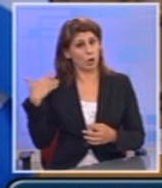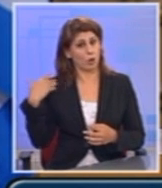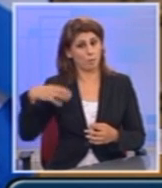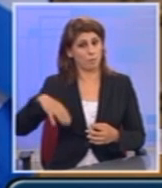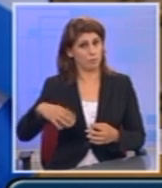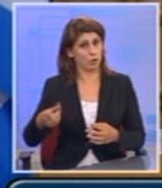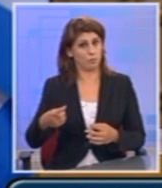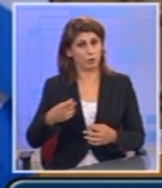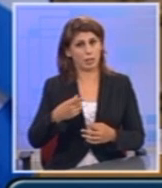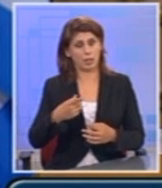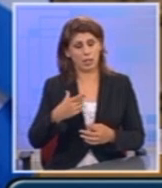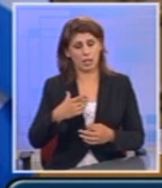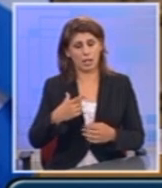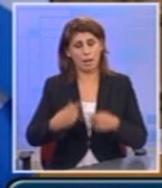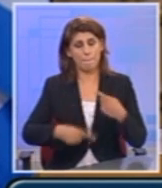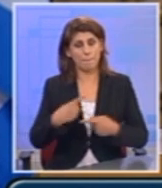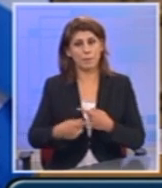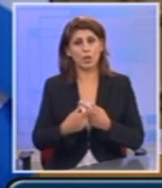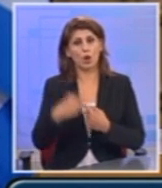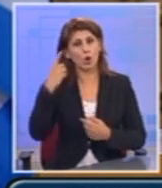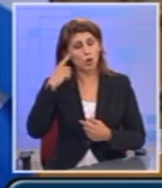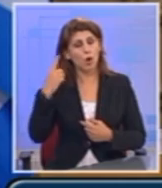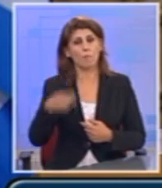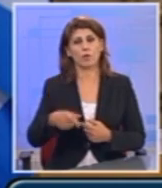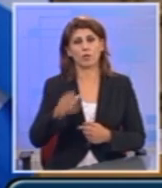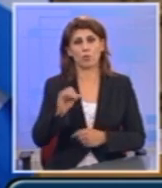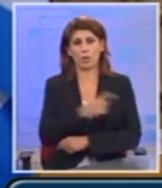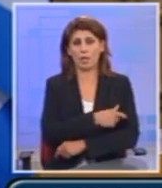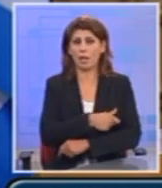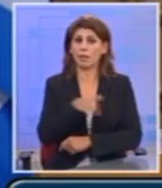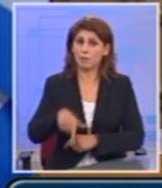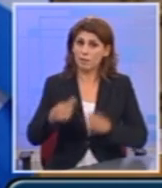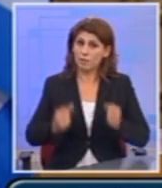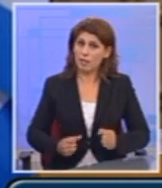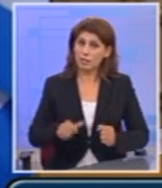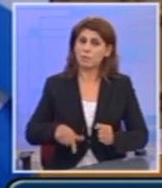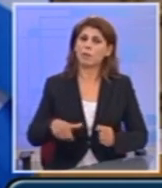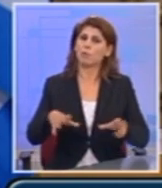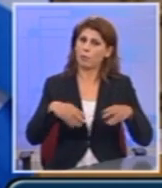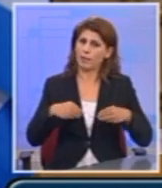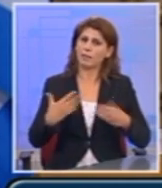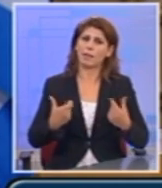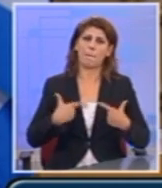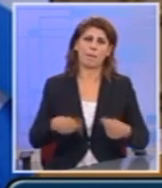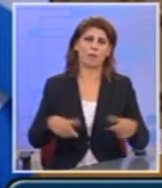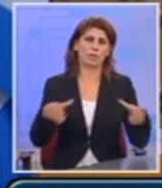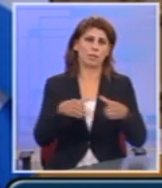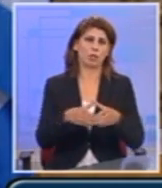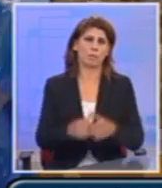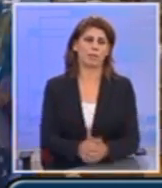περιόδου και από την θέση του τη σημερινή έχοντας αποδεχτεί να είναι μέλος αυτής μας της